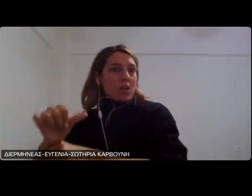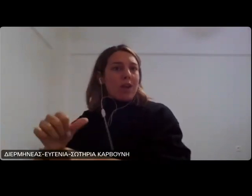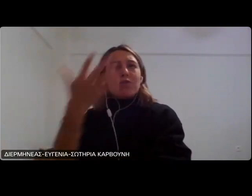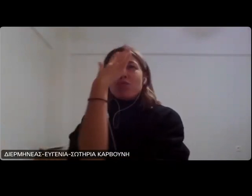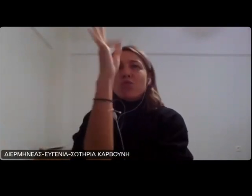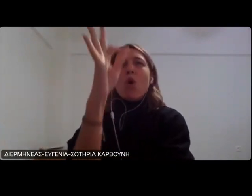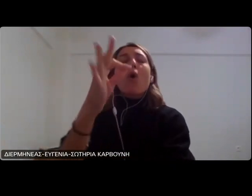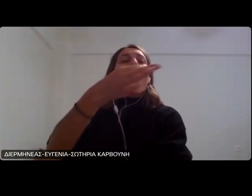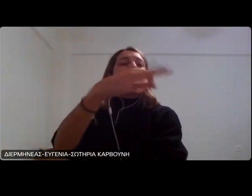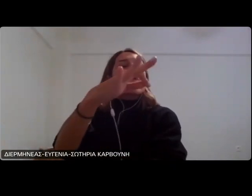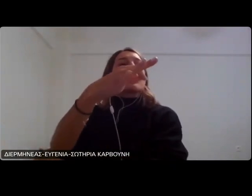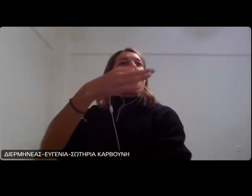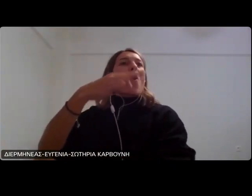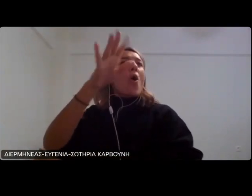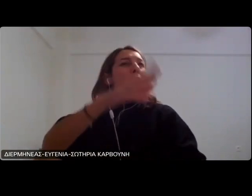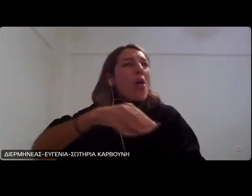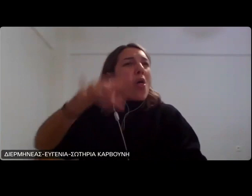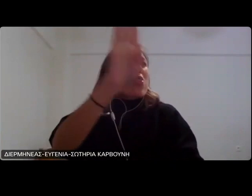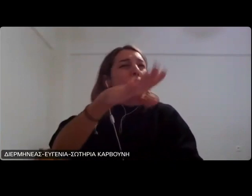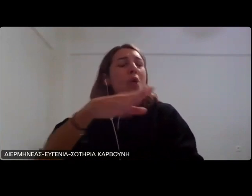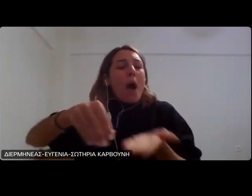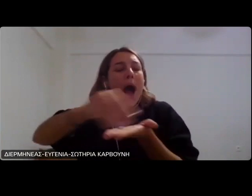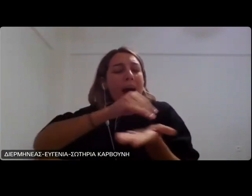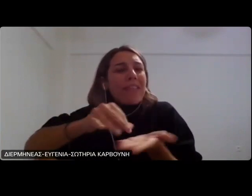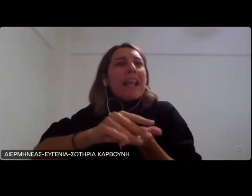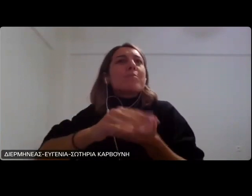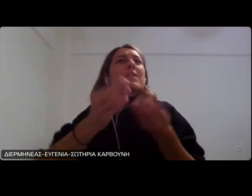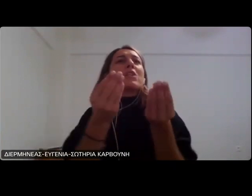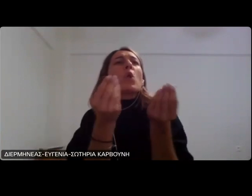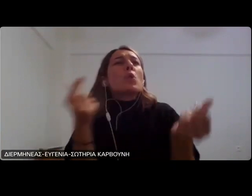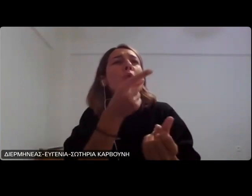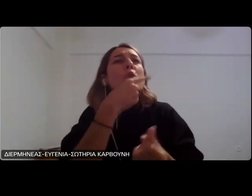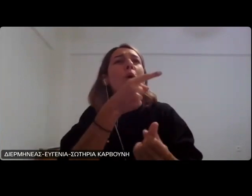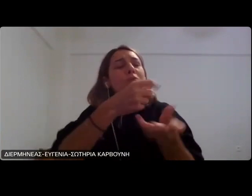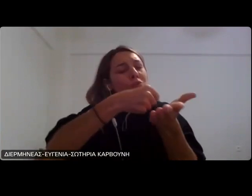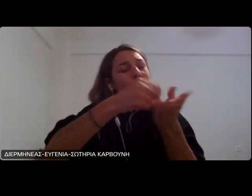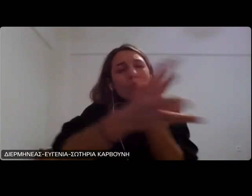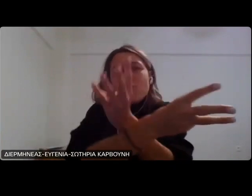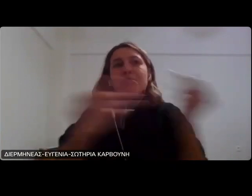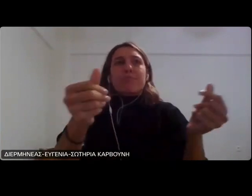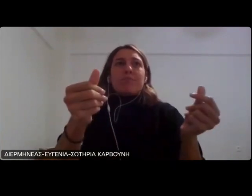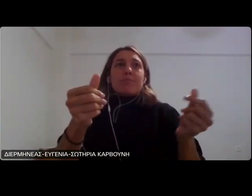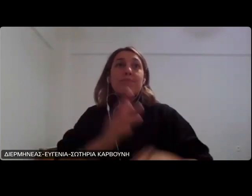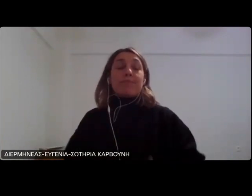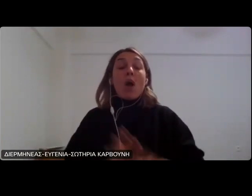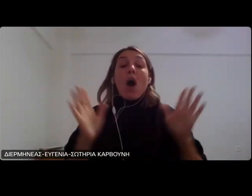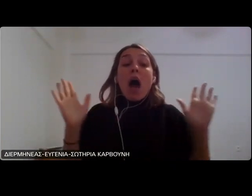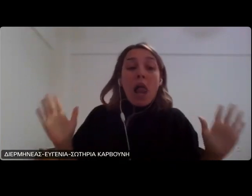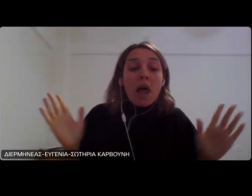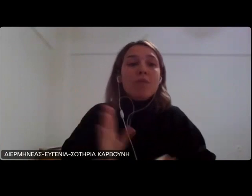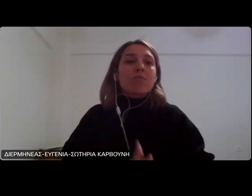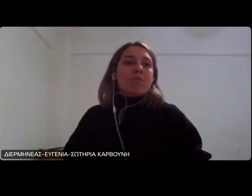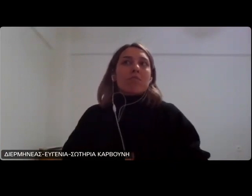ευρύτερων σεξιστικών αντιλήψεων και πρακτικών και όχι μόνο. Όμως, δεν μπορεί να παραμένουμε